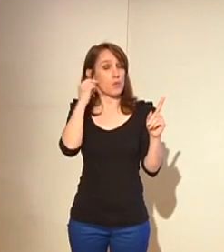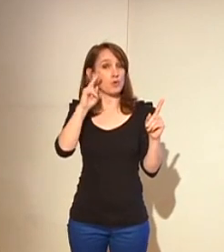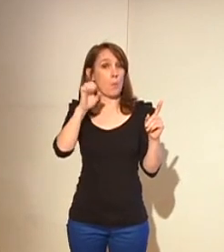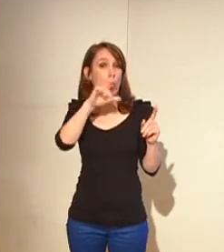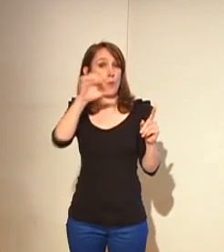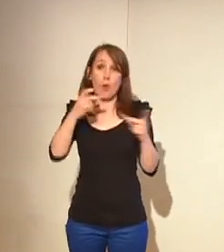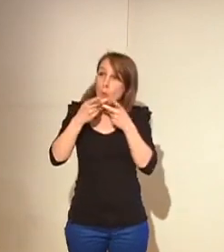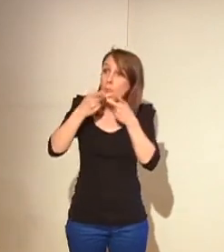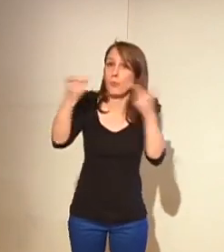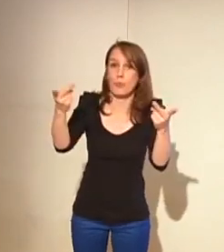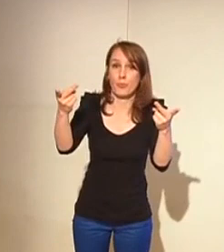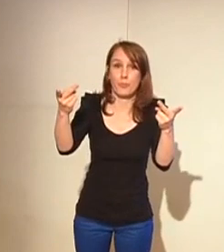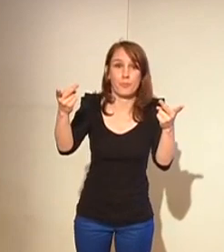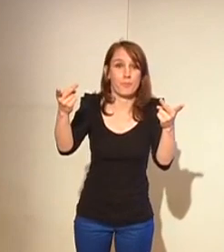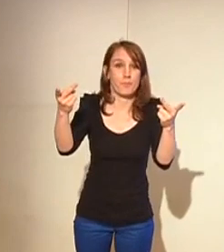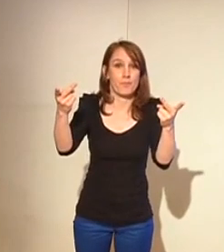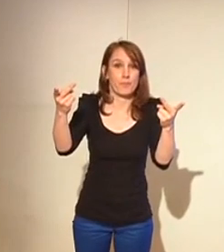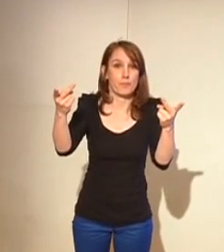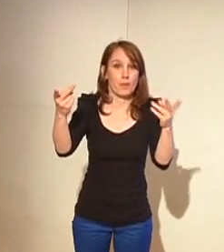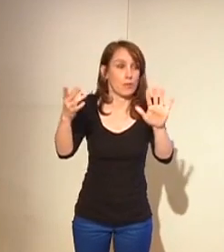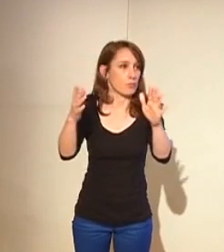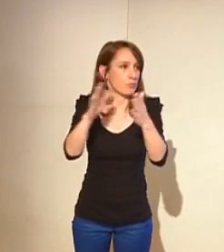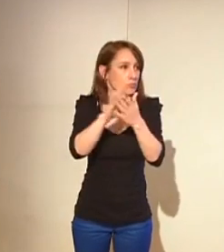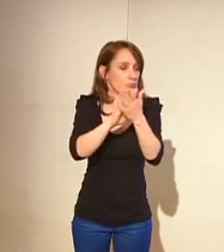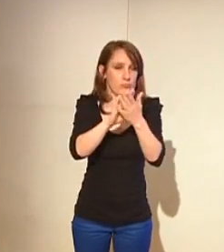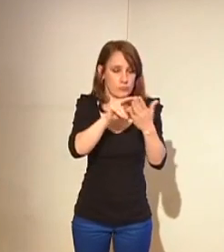surprise non là je me suis